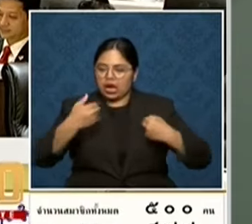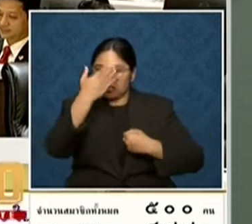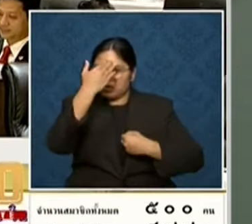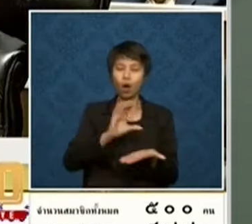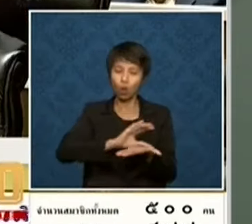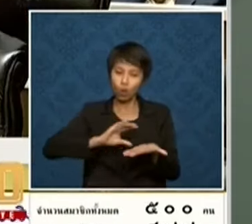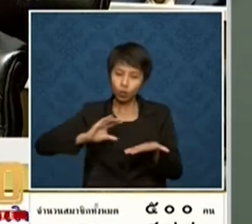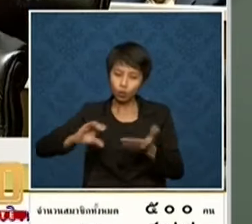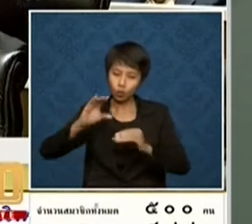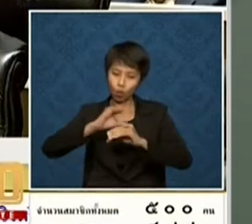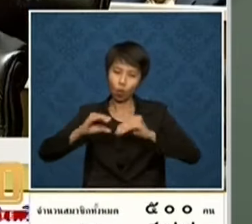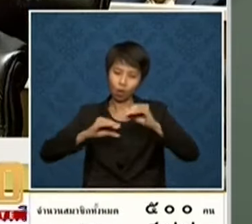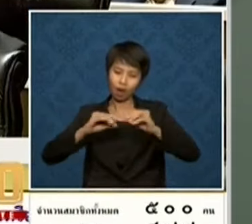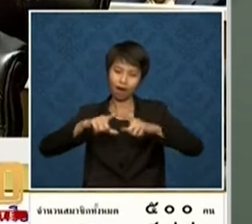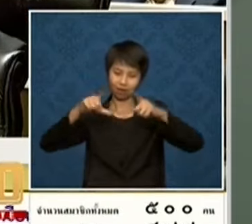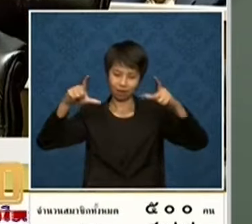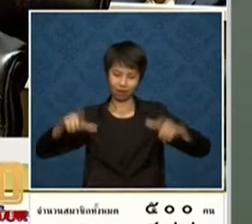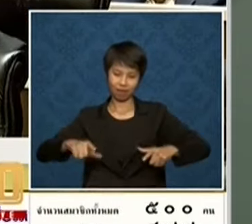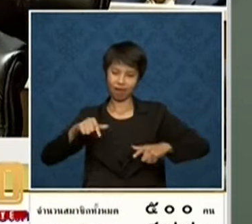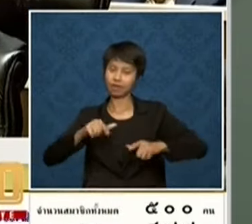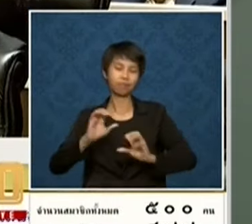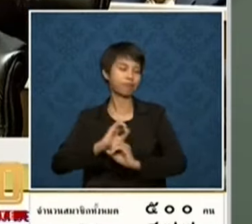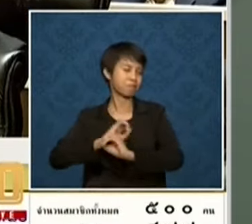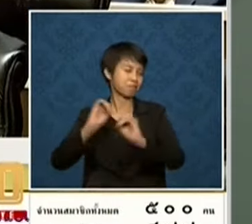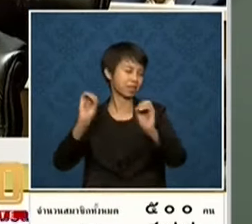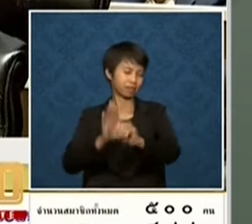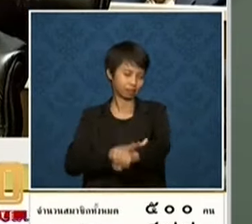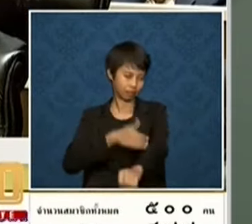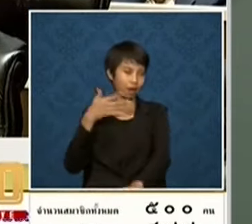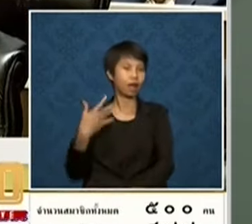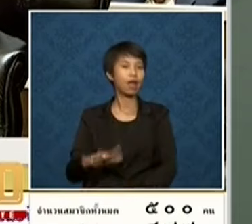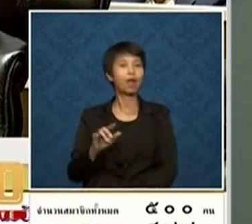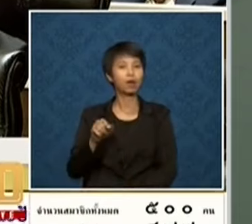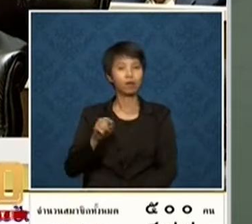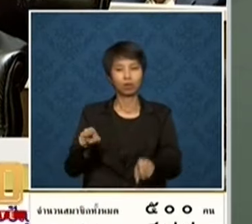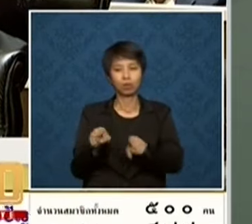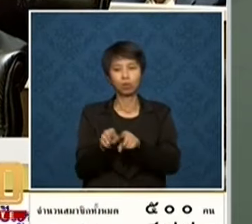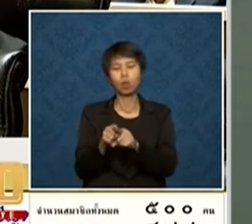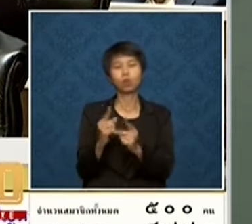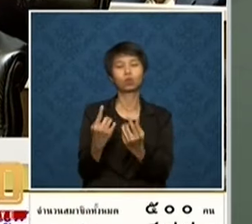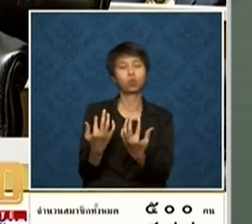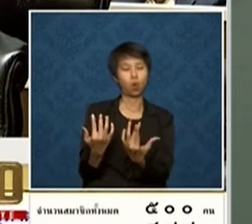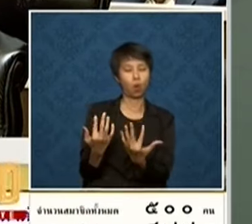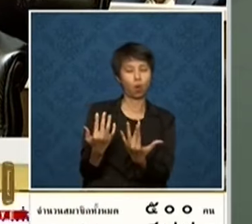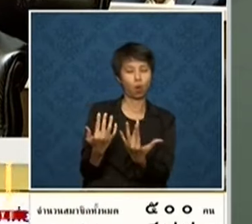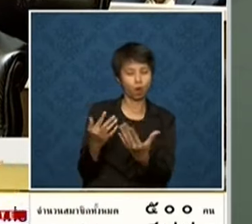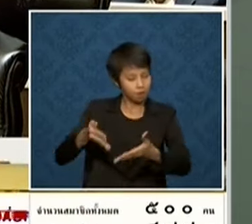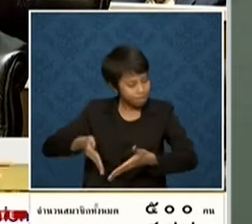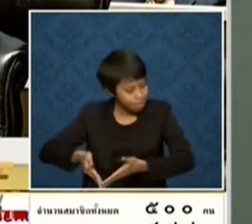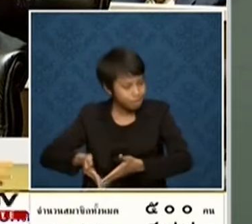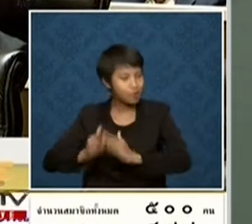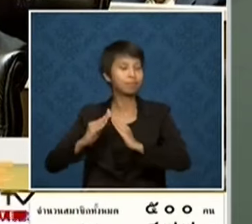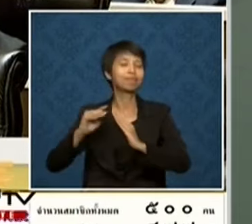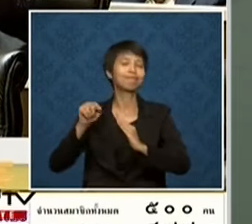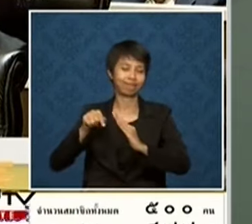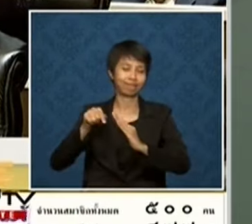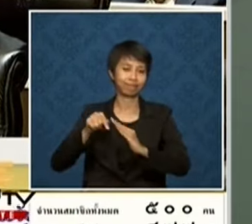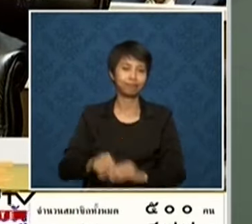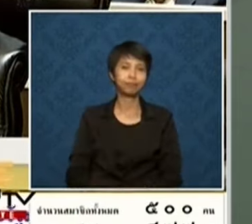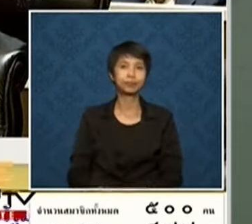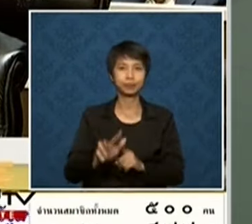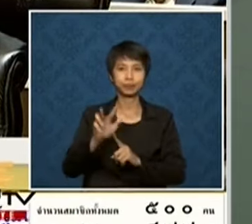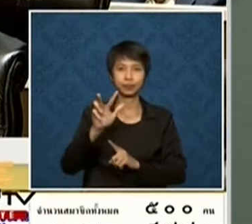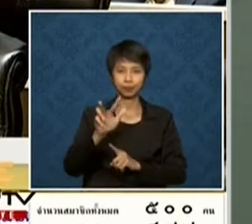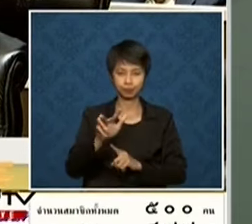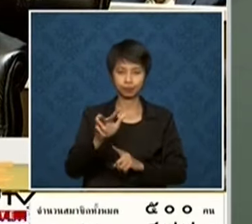พันธ์ทางอำนาจกับเพื่อไทยเอาไว้เพื่อหวังผลหลังสว.หมดอายุแต่ถ้าดูสถานการณ์มันเริ่มเปลี่ยนเพราะ